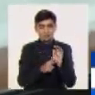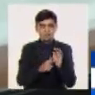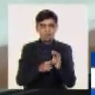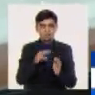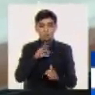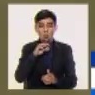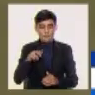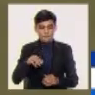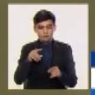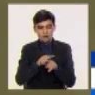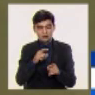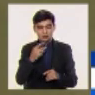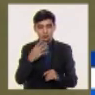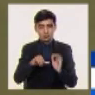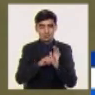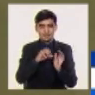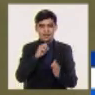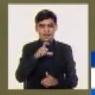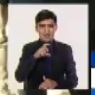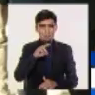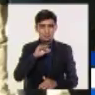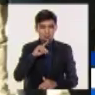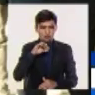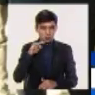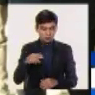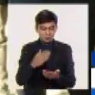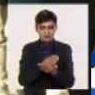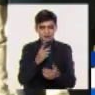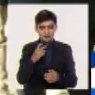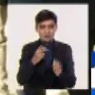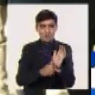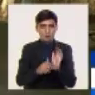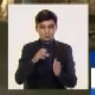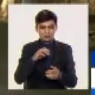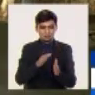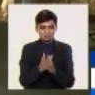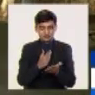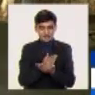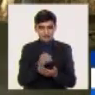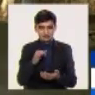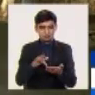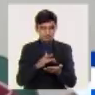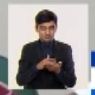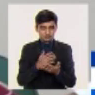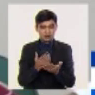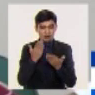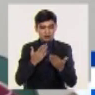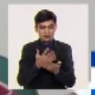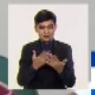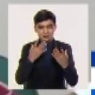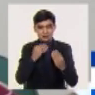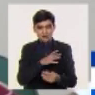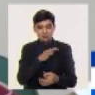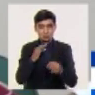томов и 46 эпизодов. Обвинительный акт занимает 280 страниц. Его зачитывали несколько дней. Суд над